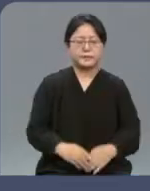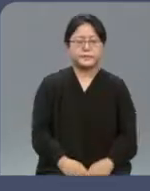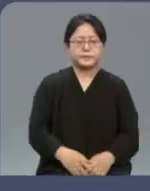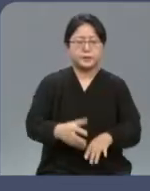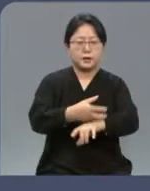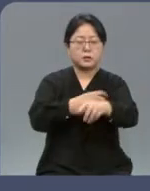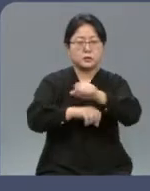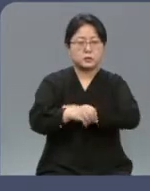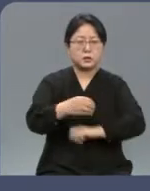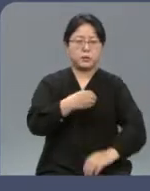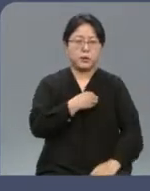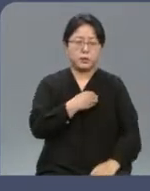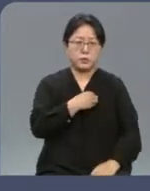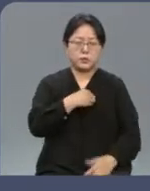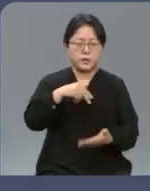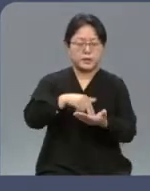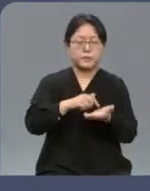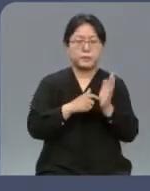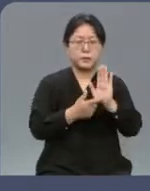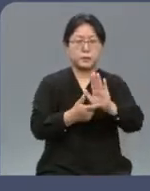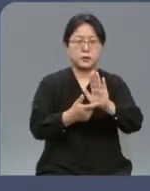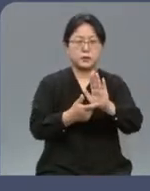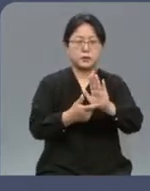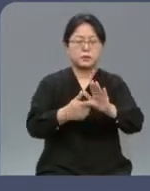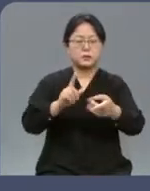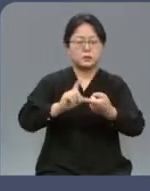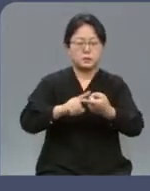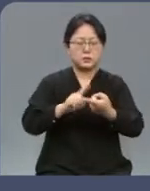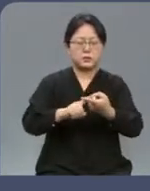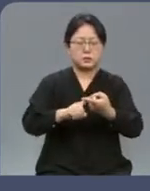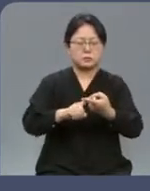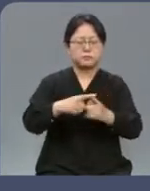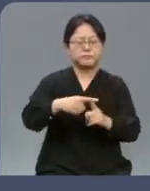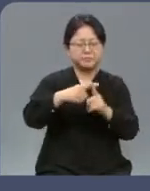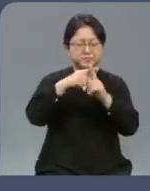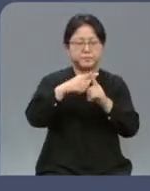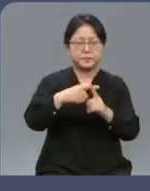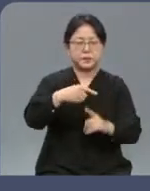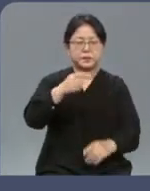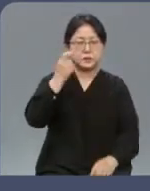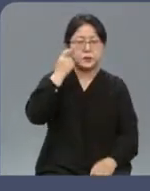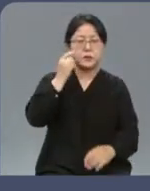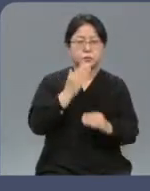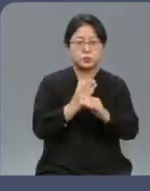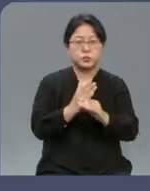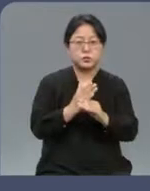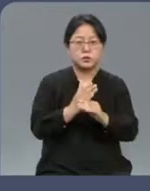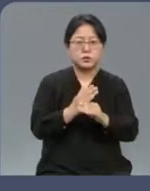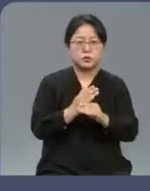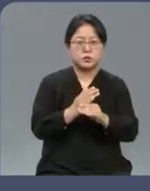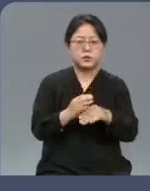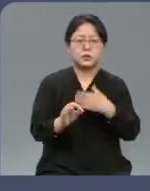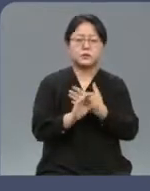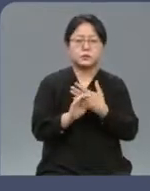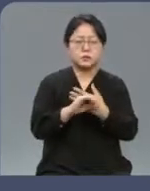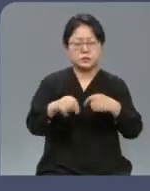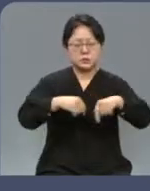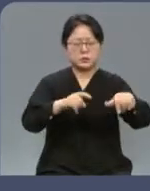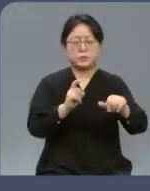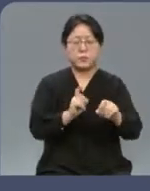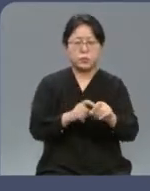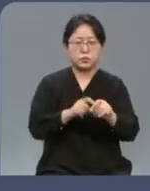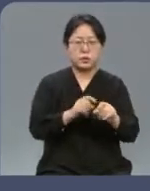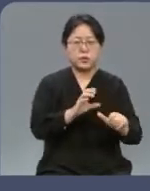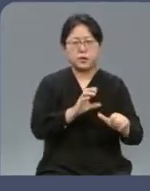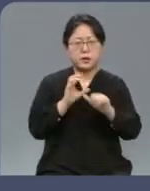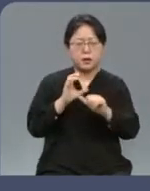적극적인 평 당원들의 의지를 보여 준다는 측면에서는 뭐 저는 긍정적으로 볼 수 있다라고 보고요 우리 수적인 정치적인 목적에 따라서 이제